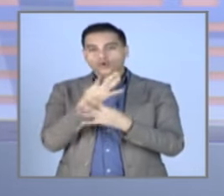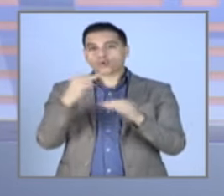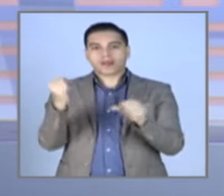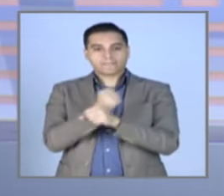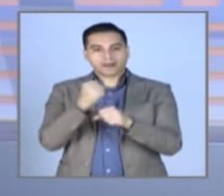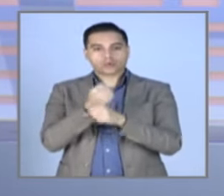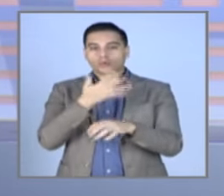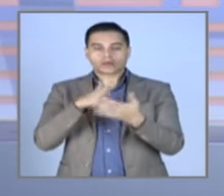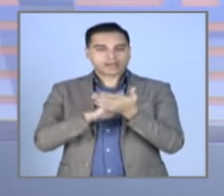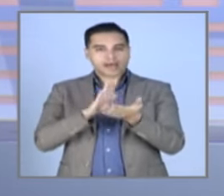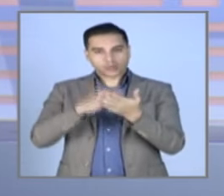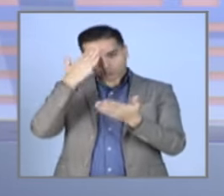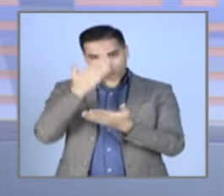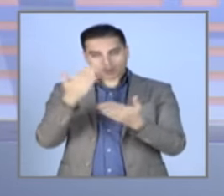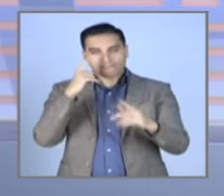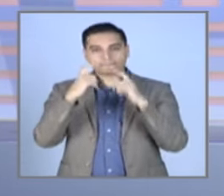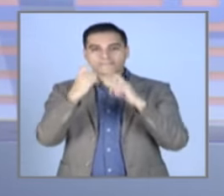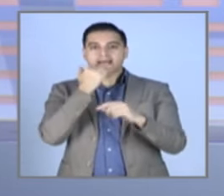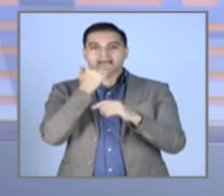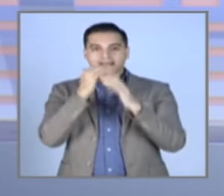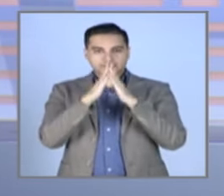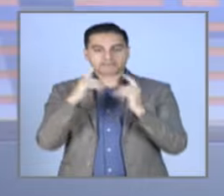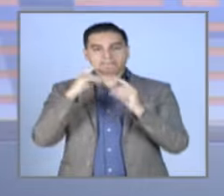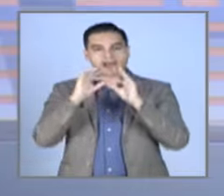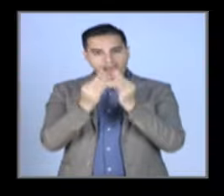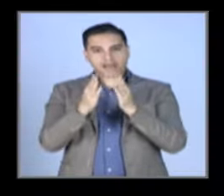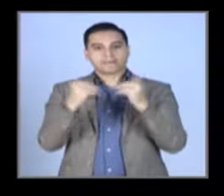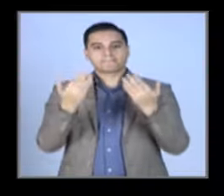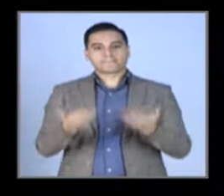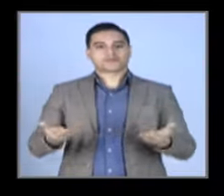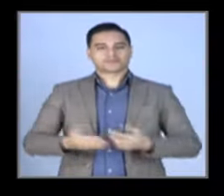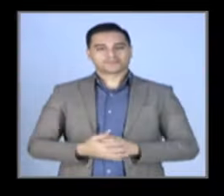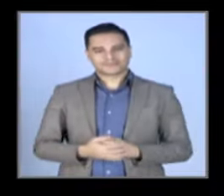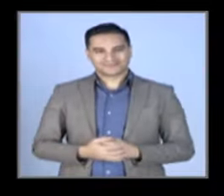المجالات. كلنا نحيي ونشكر البنك الأهلي المصري، بنك أهل مصر.